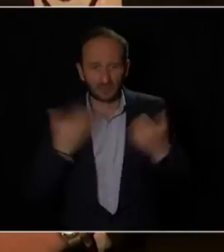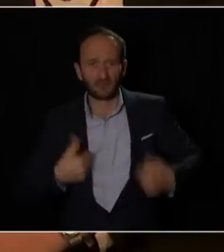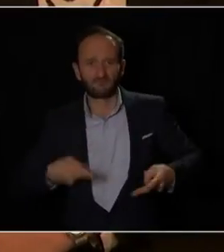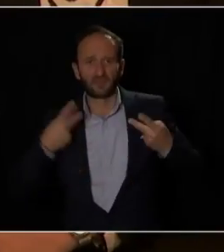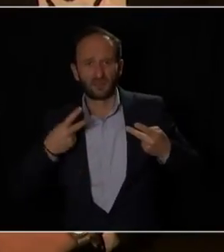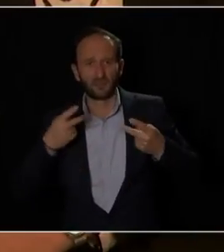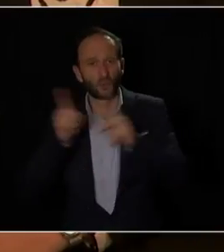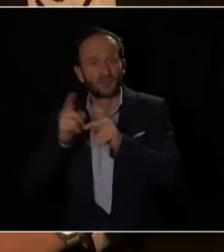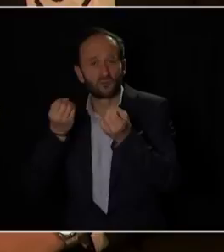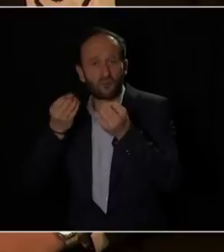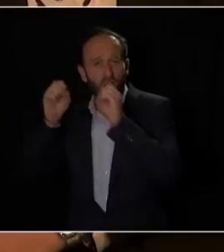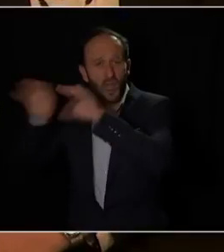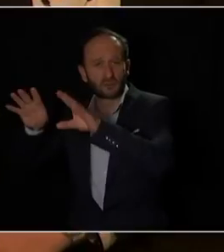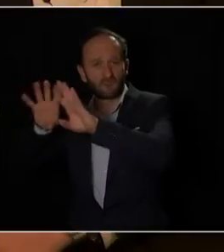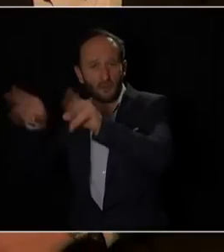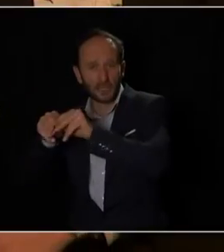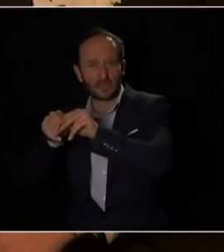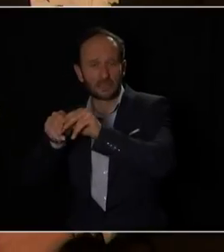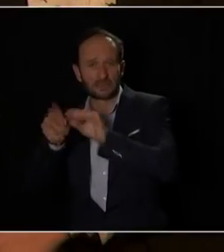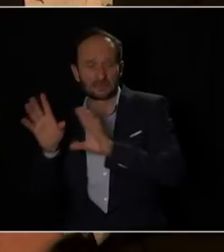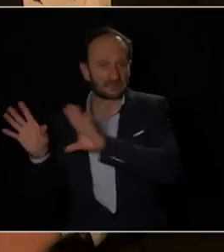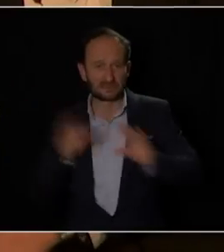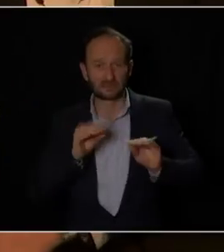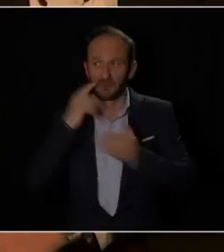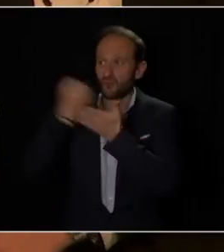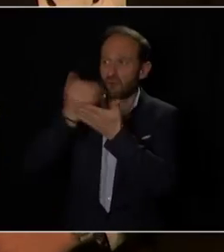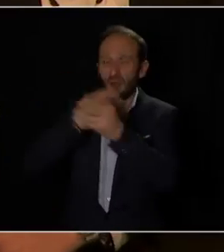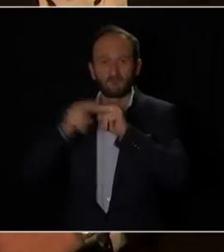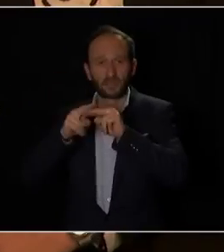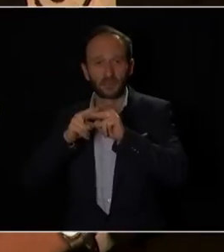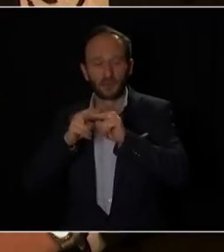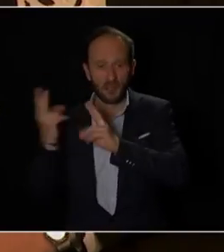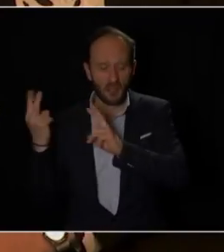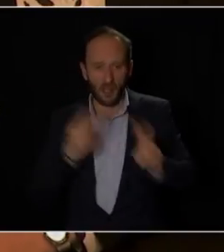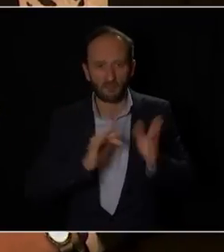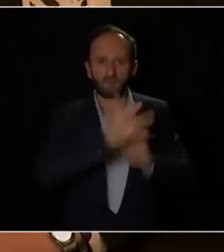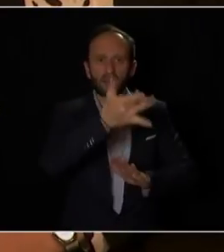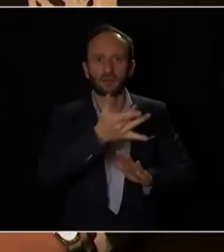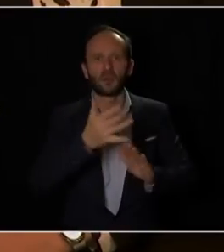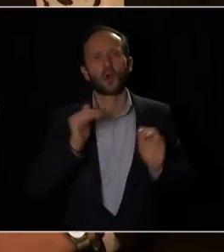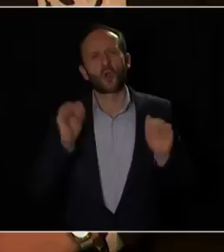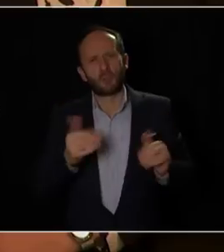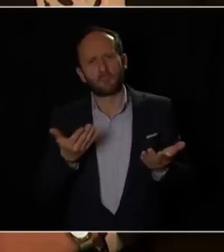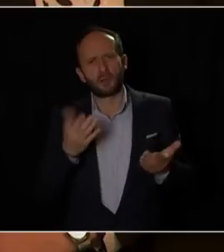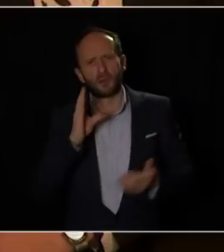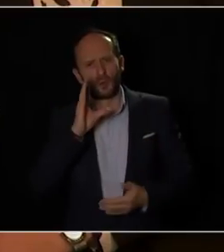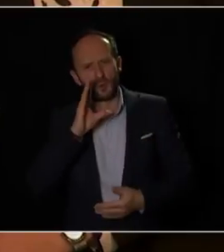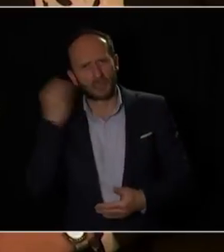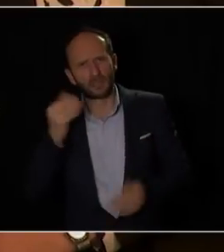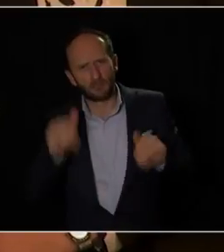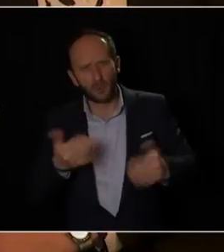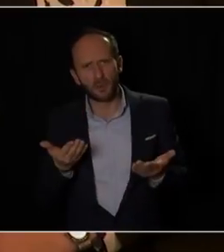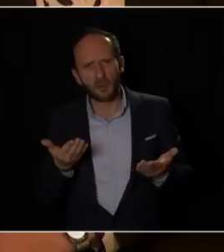souvent chez eux leur famille, dont ils n'ont pas de nouvelles. Enfin, un peu d'humanité, que diable !